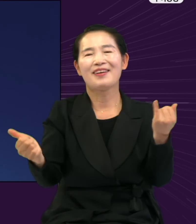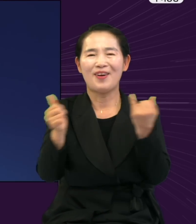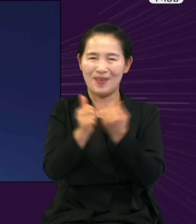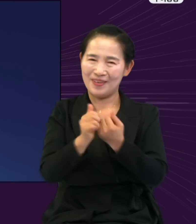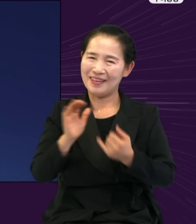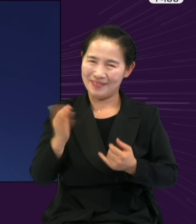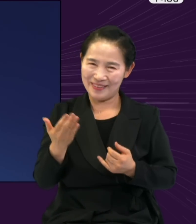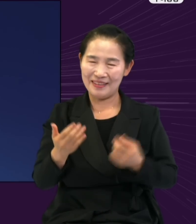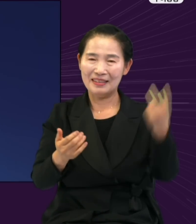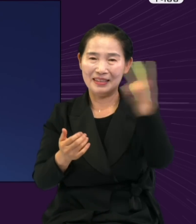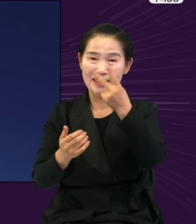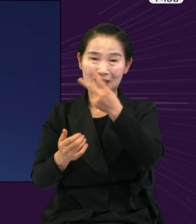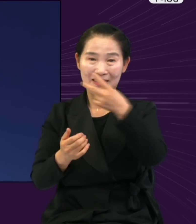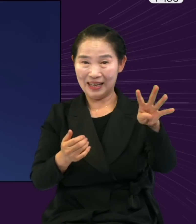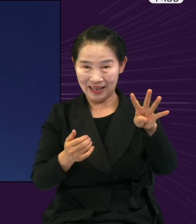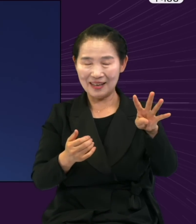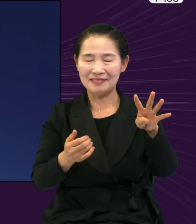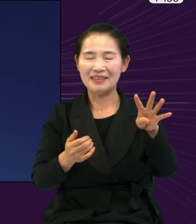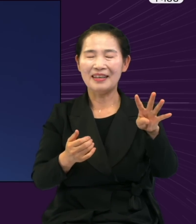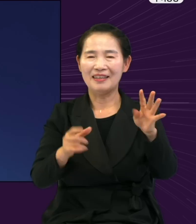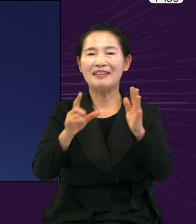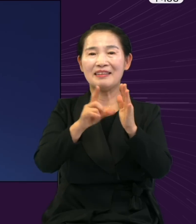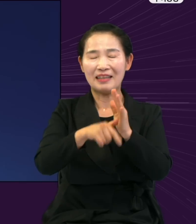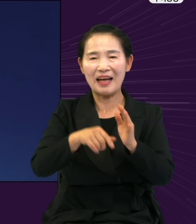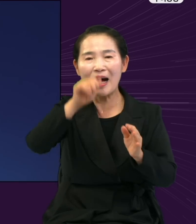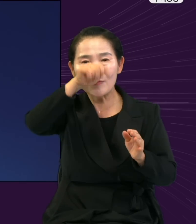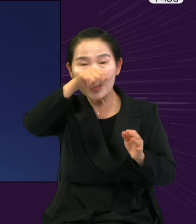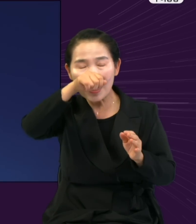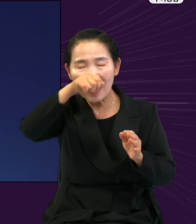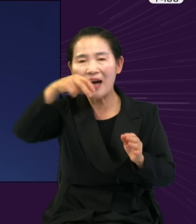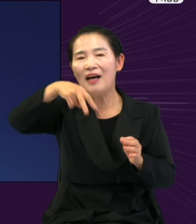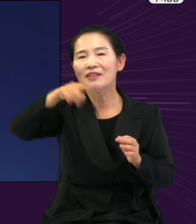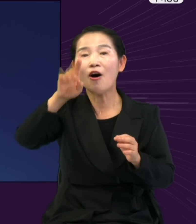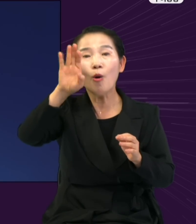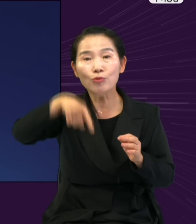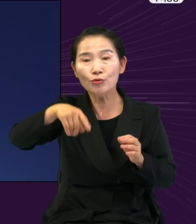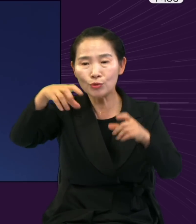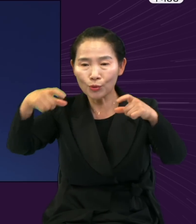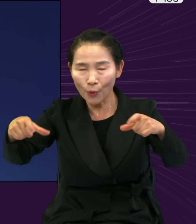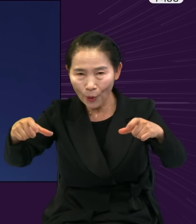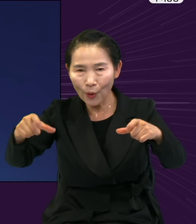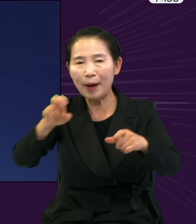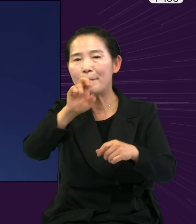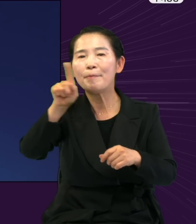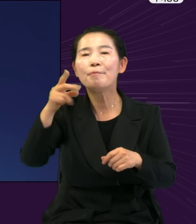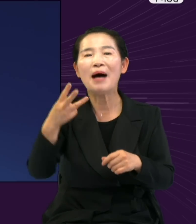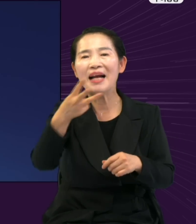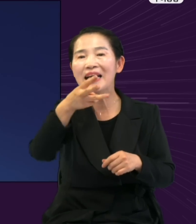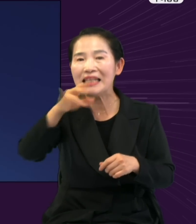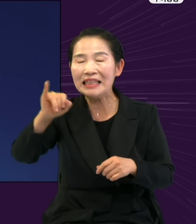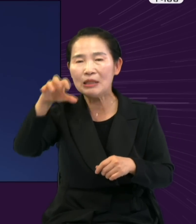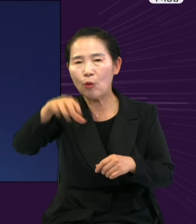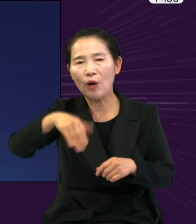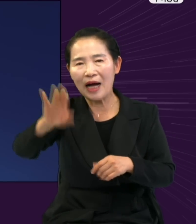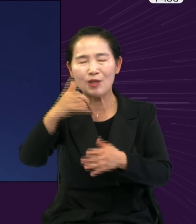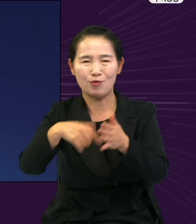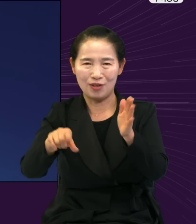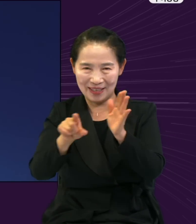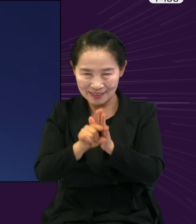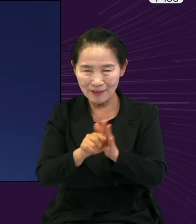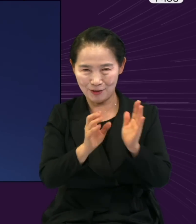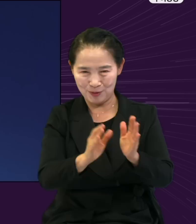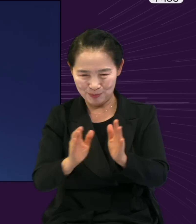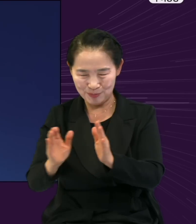2004년 9월에 서부아프리카 말리로 가기 위해 떠났습니다. 우선 프랑스에서 1년 언어 공부를 하기 위해